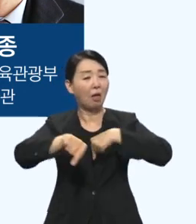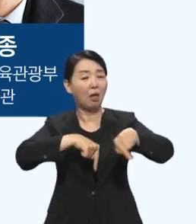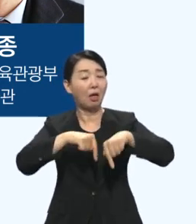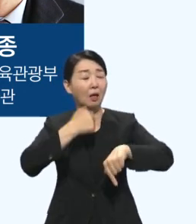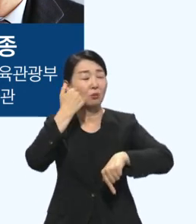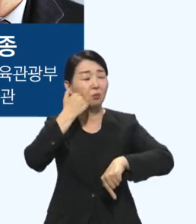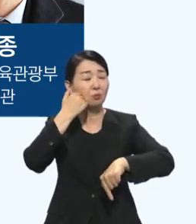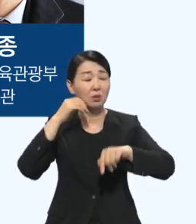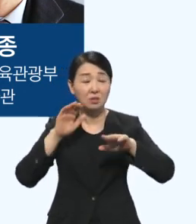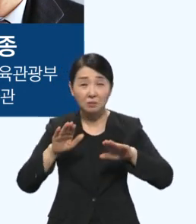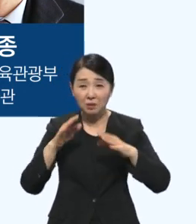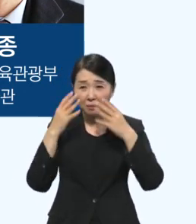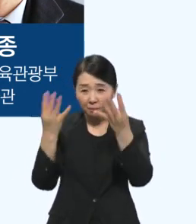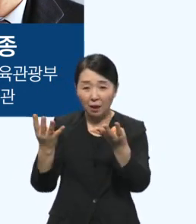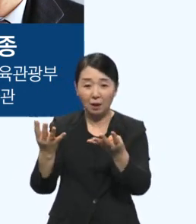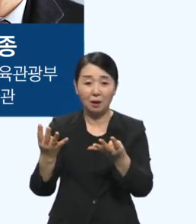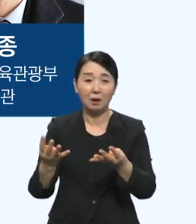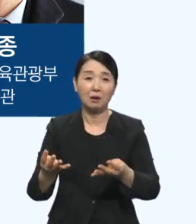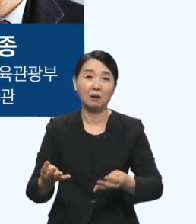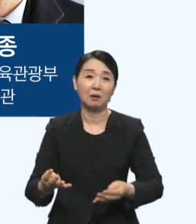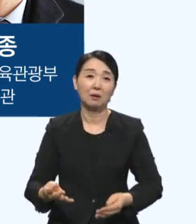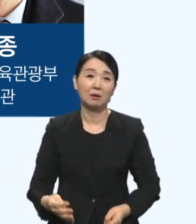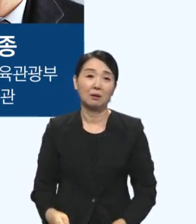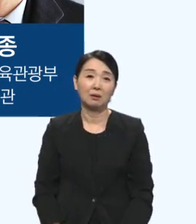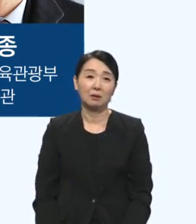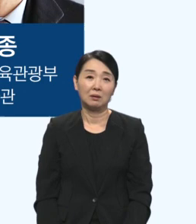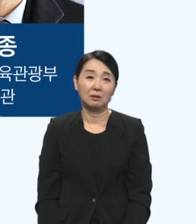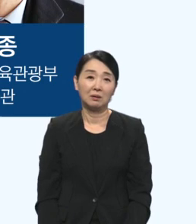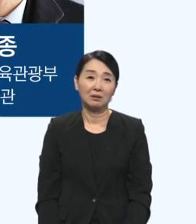사면이 됐더라고요 사실